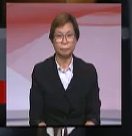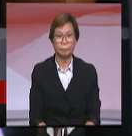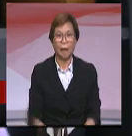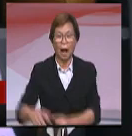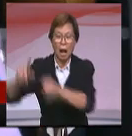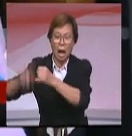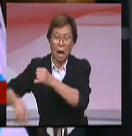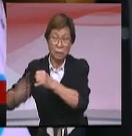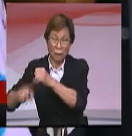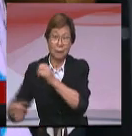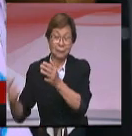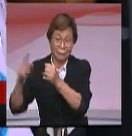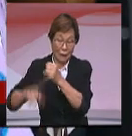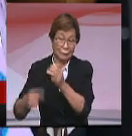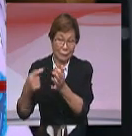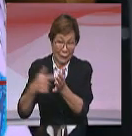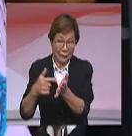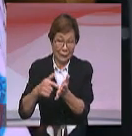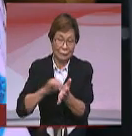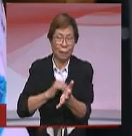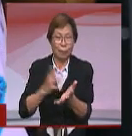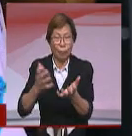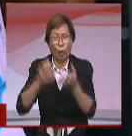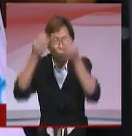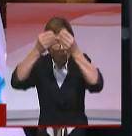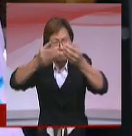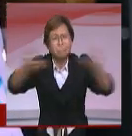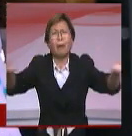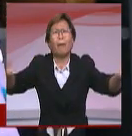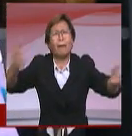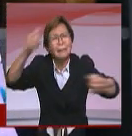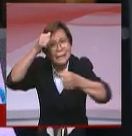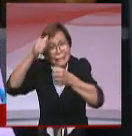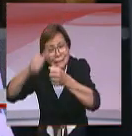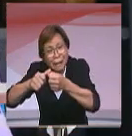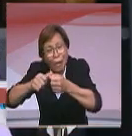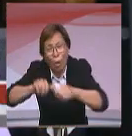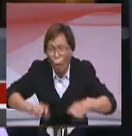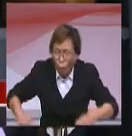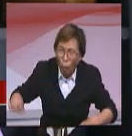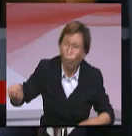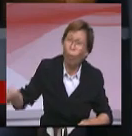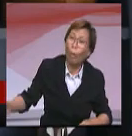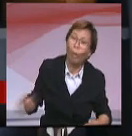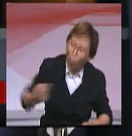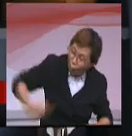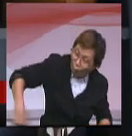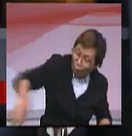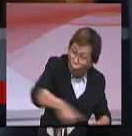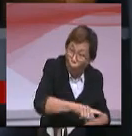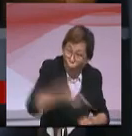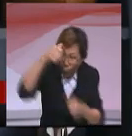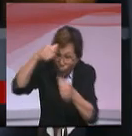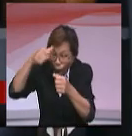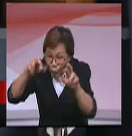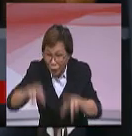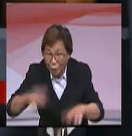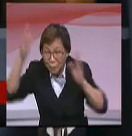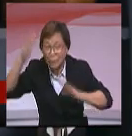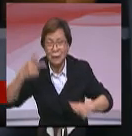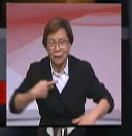Akhir sekali lagi saya ingin mengingatkan kepada semua rakyat di negara ini bahawa kita